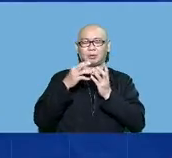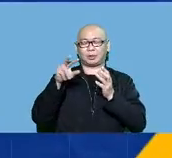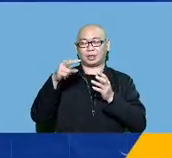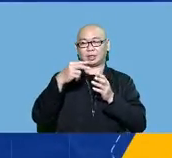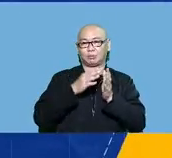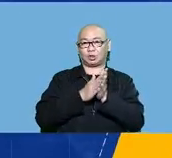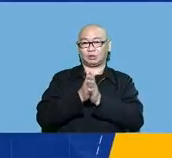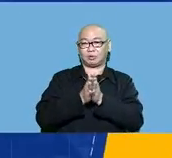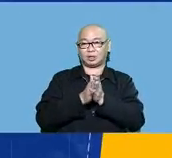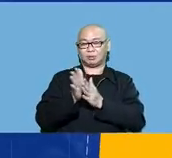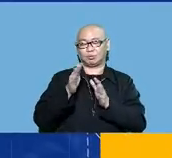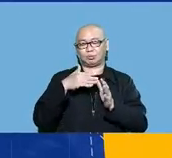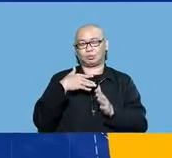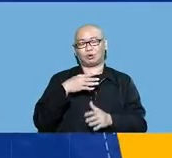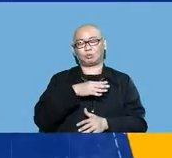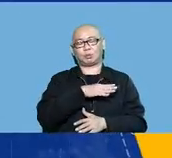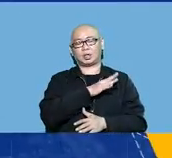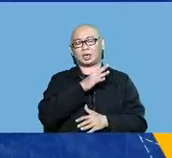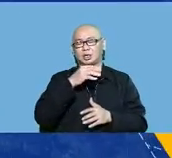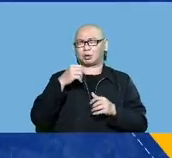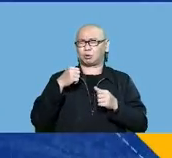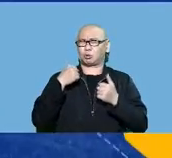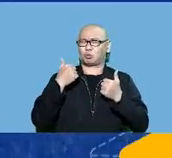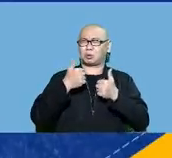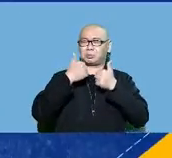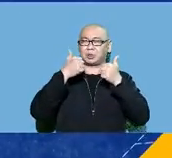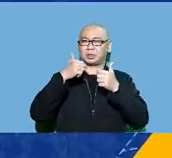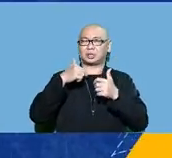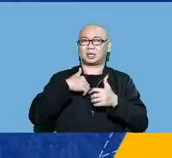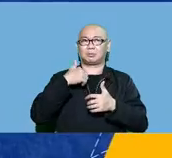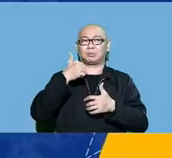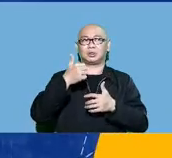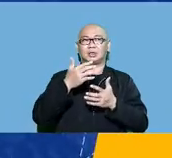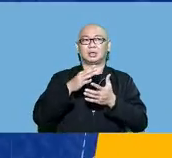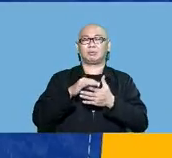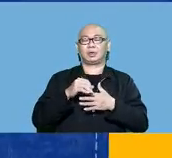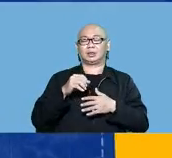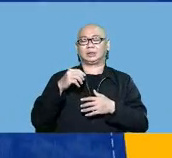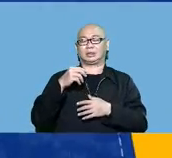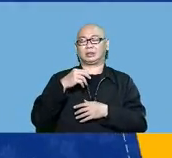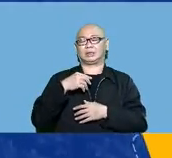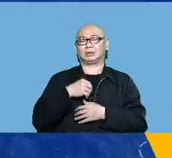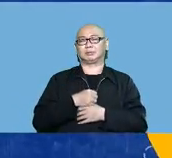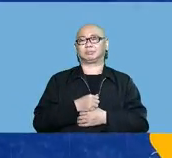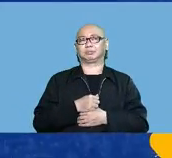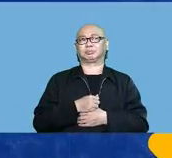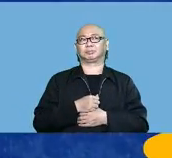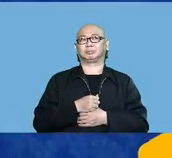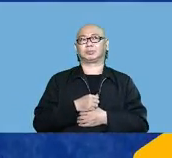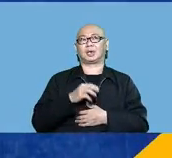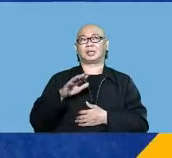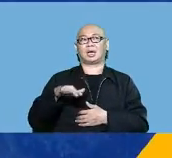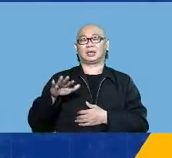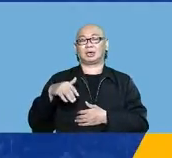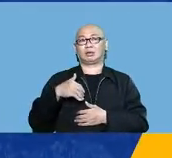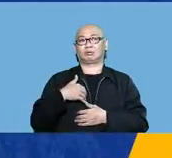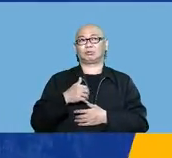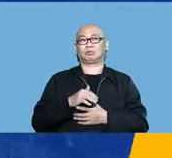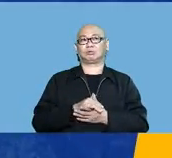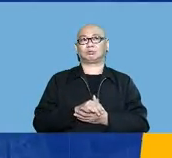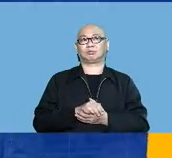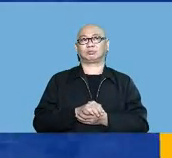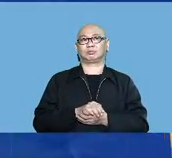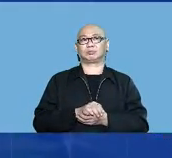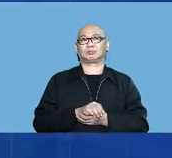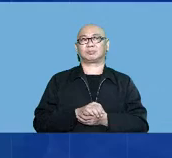dan pengorbanan yang luar biasa sehingga saya dapat meraih gelar ini. Anak-anakku, Alexandre